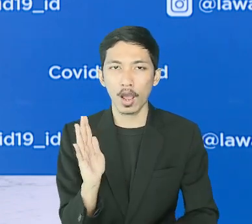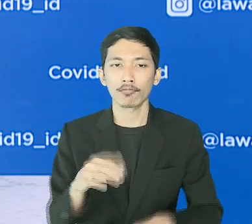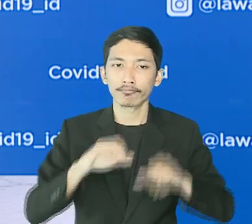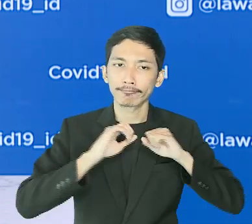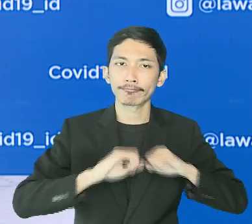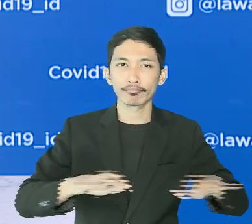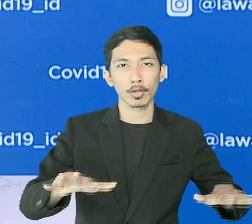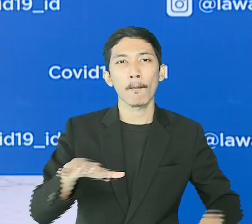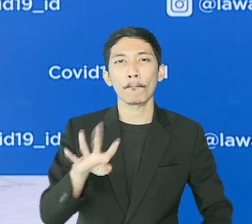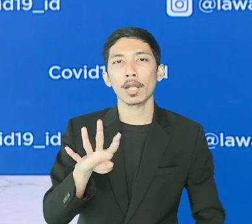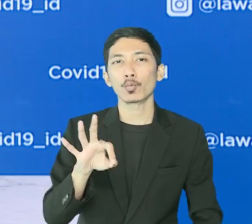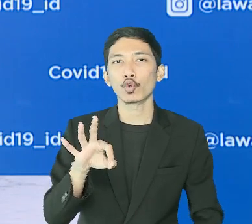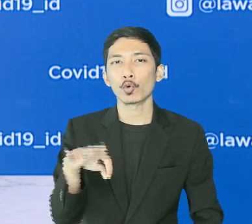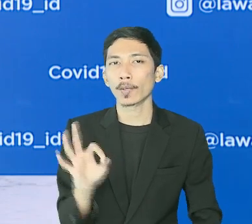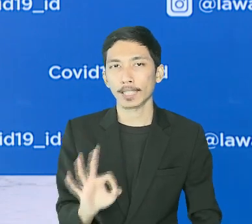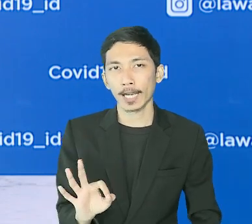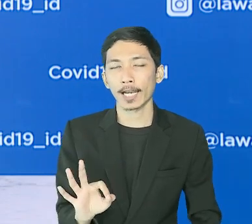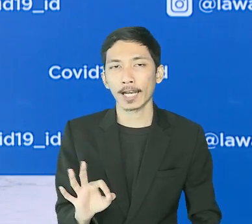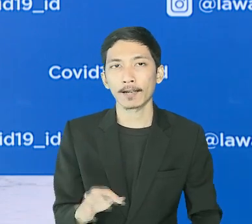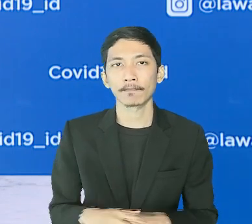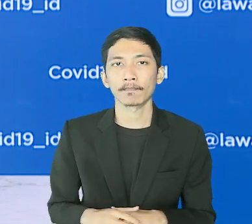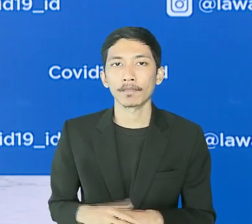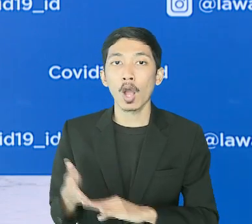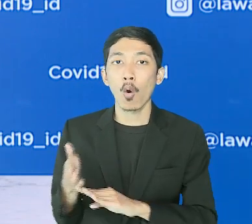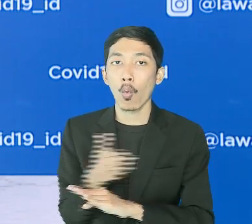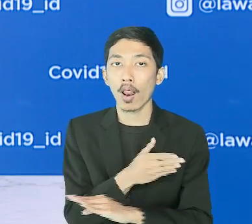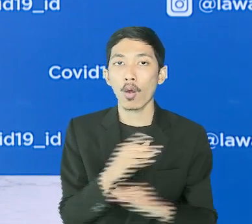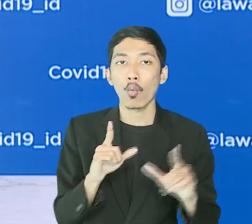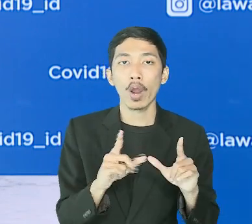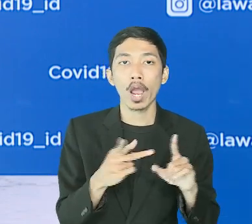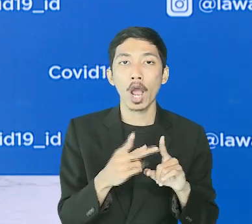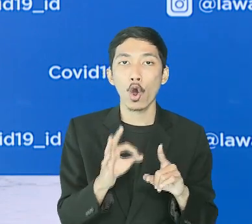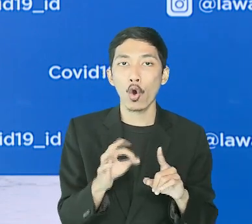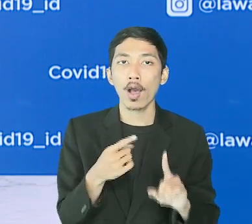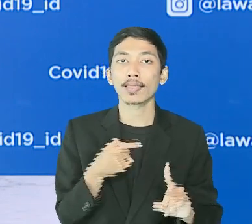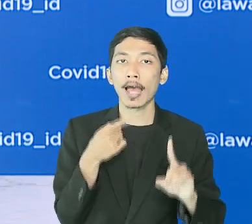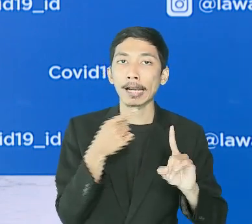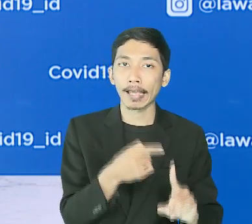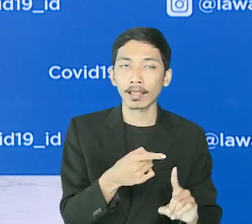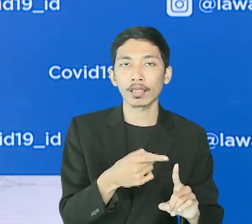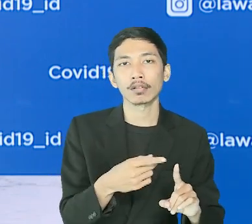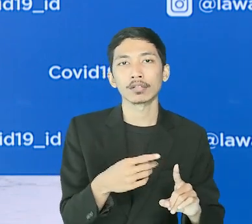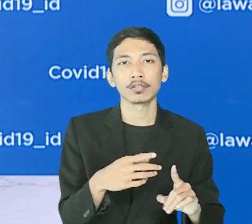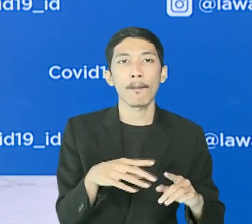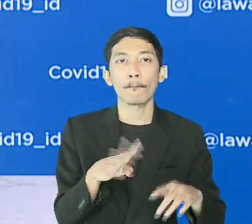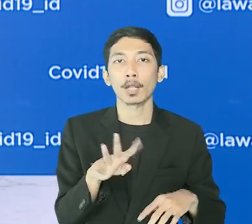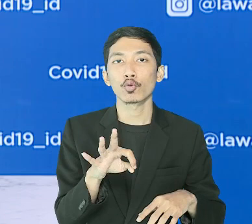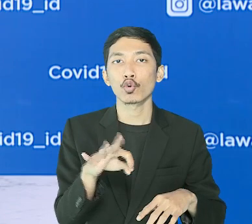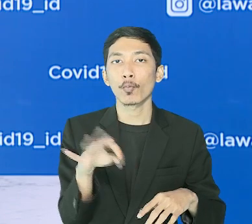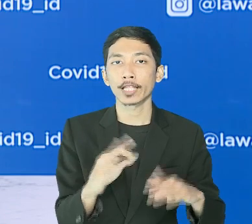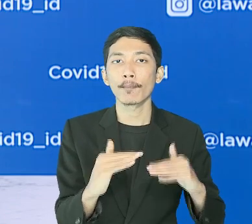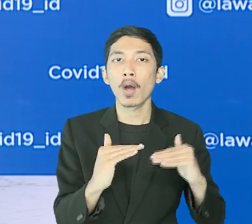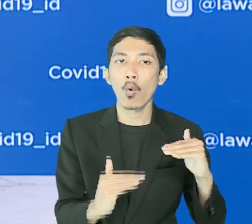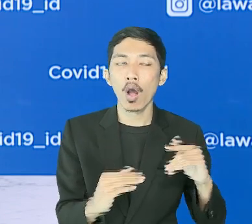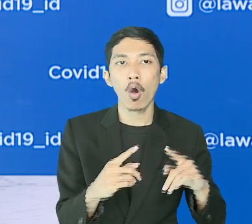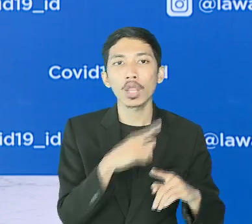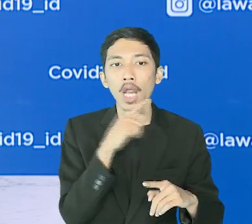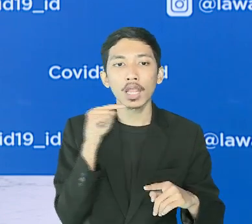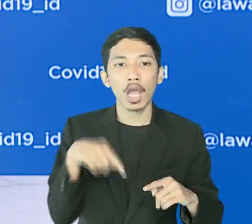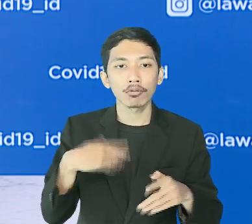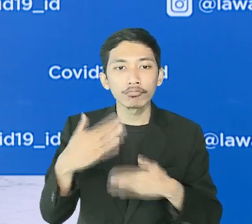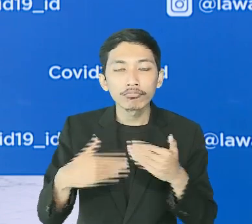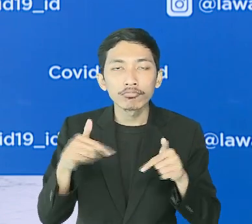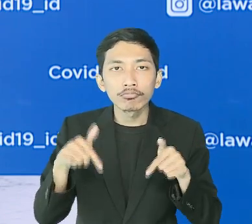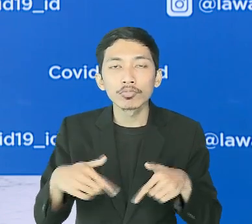juga telah melampaui target yang ditentukan oleh WHO, dan pemerintah mengapresiasi peran serta